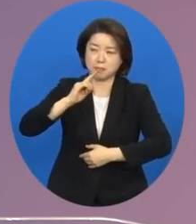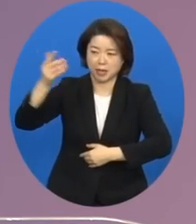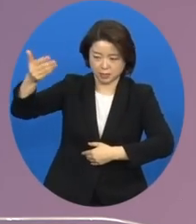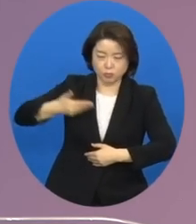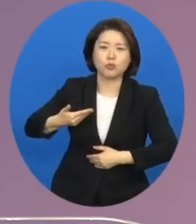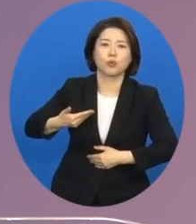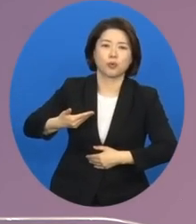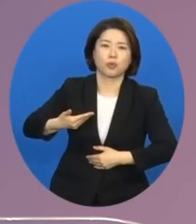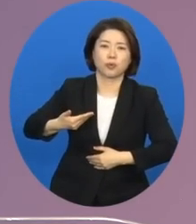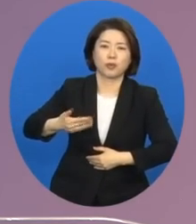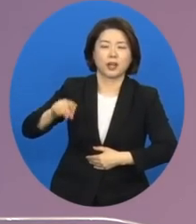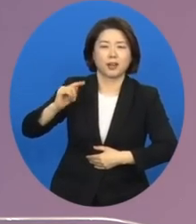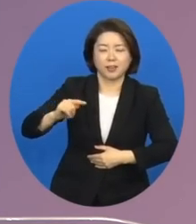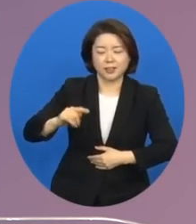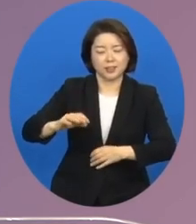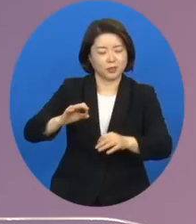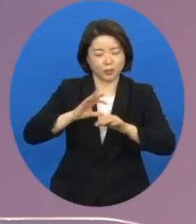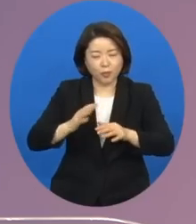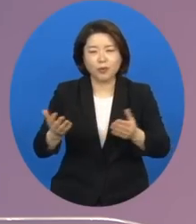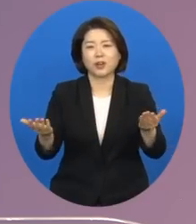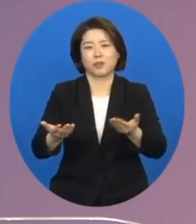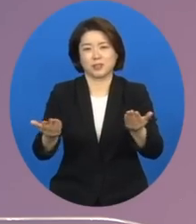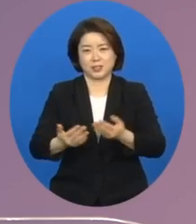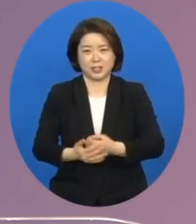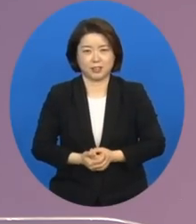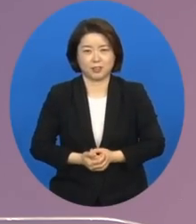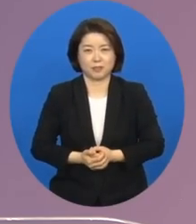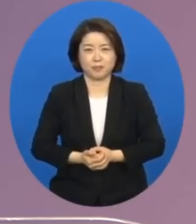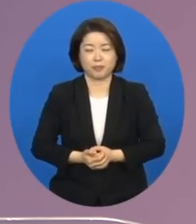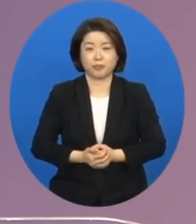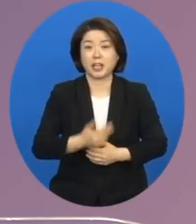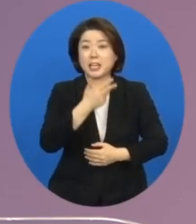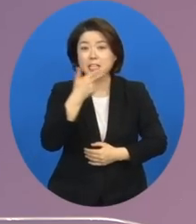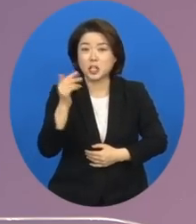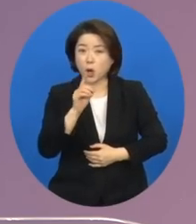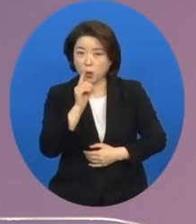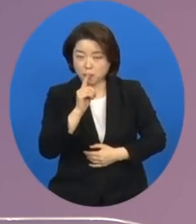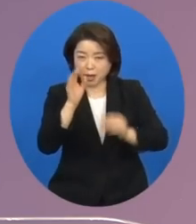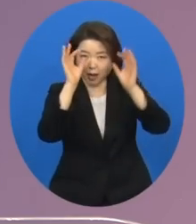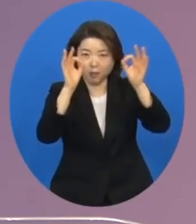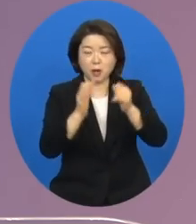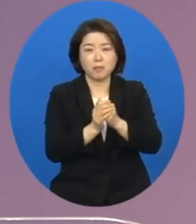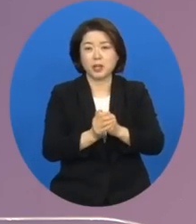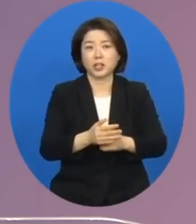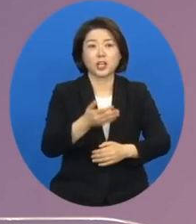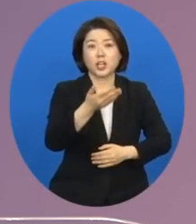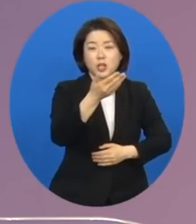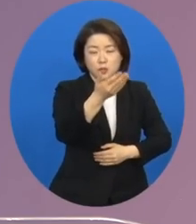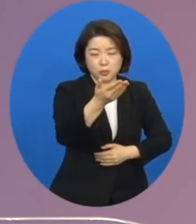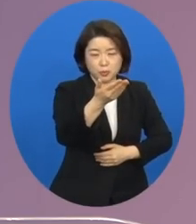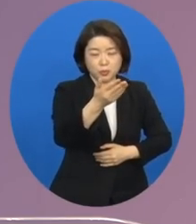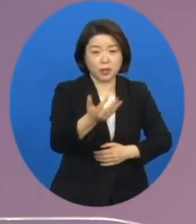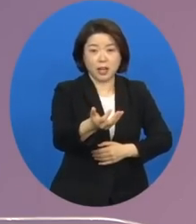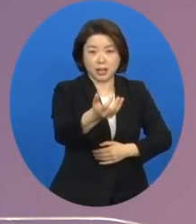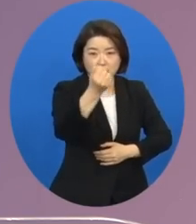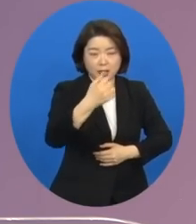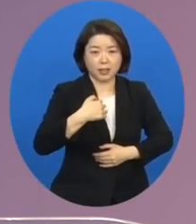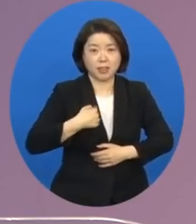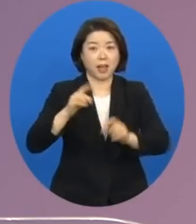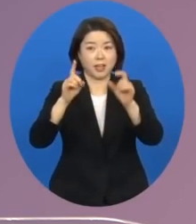주세요 이게 놀라운 것입니다 영어 표현에도 You have my Words 이런 표현이